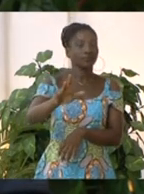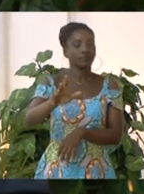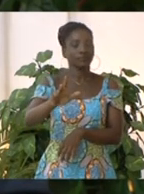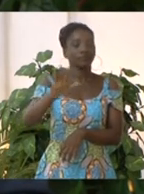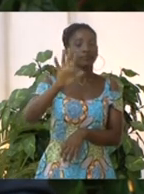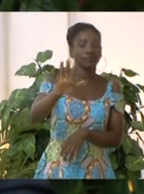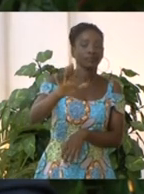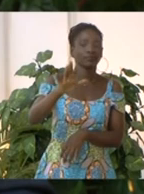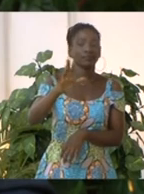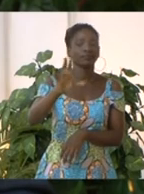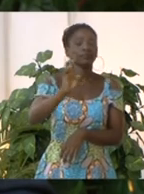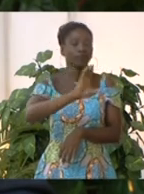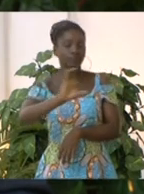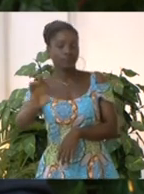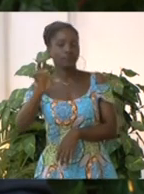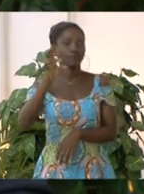37707, soit